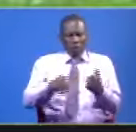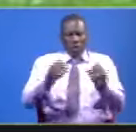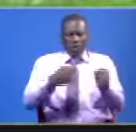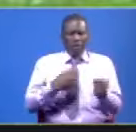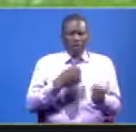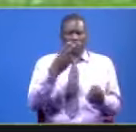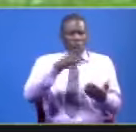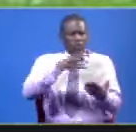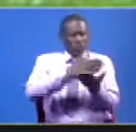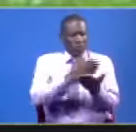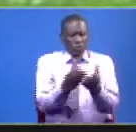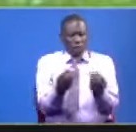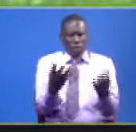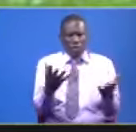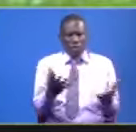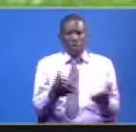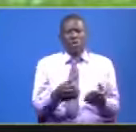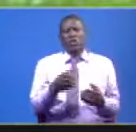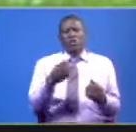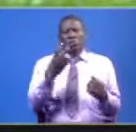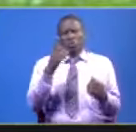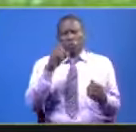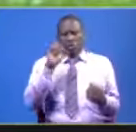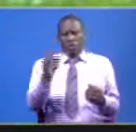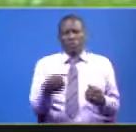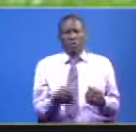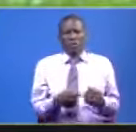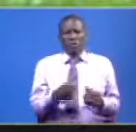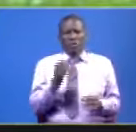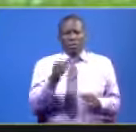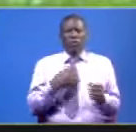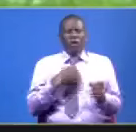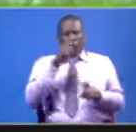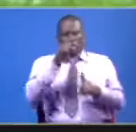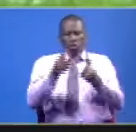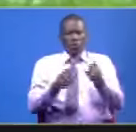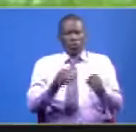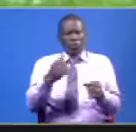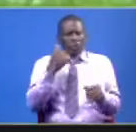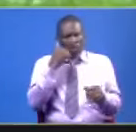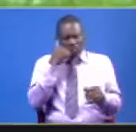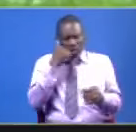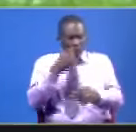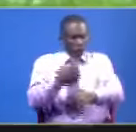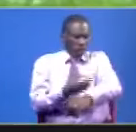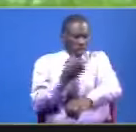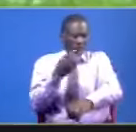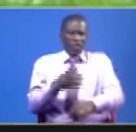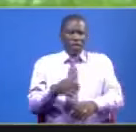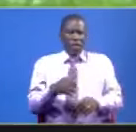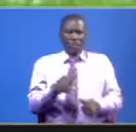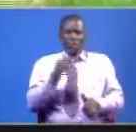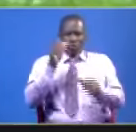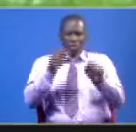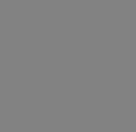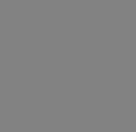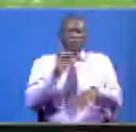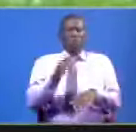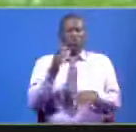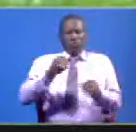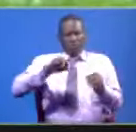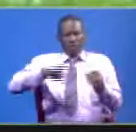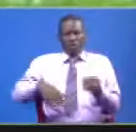2 ni pesa ngapi? 21,000. Kama uko na maswala ya magonjwa ya kansa, maana wengi wamepoteza maisha kwa